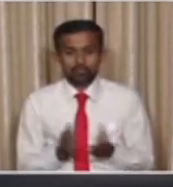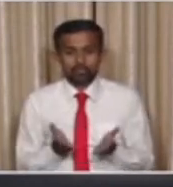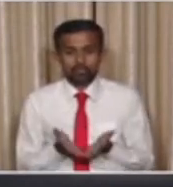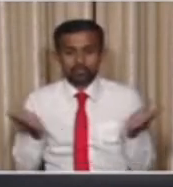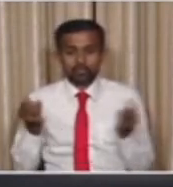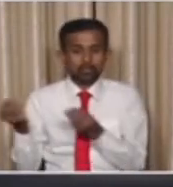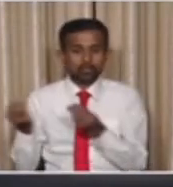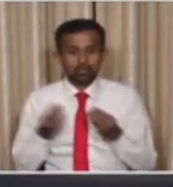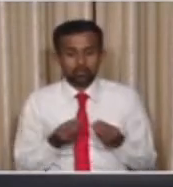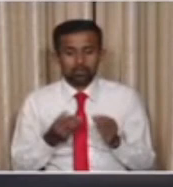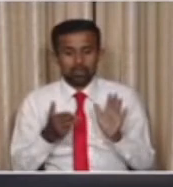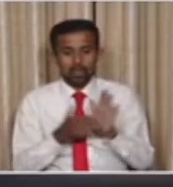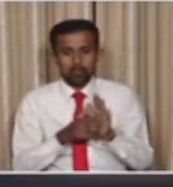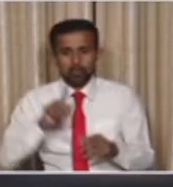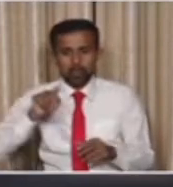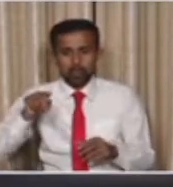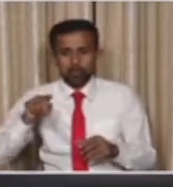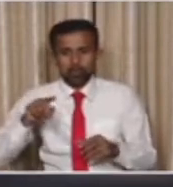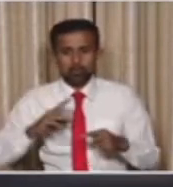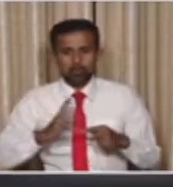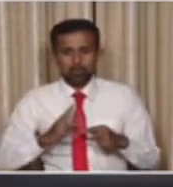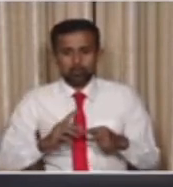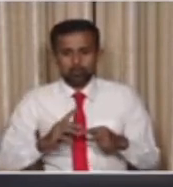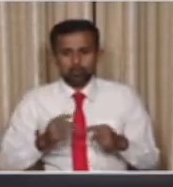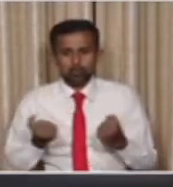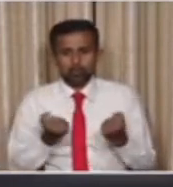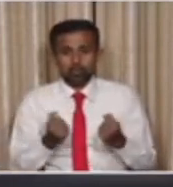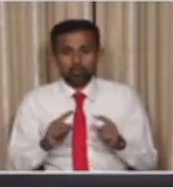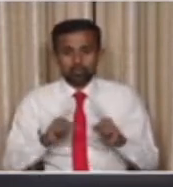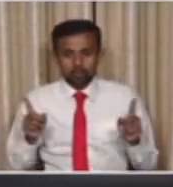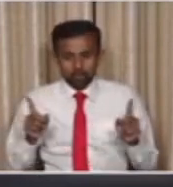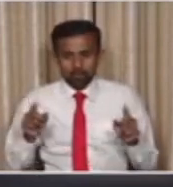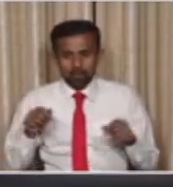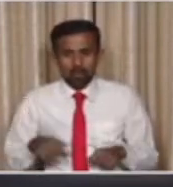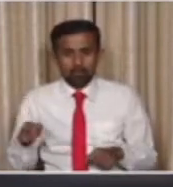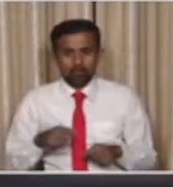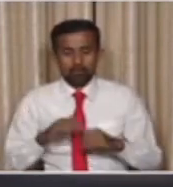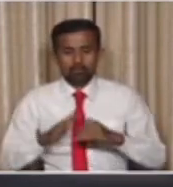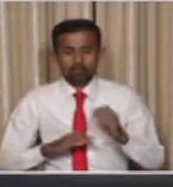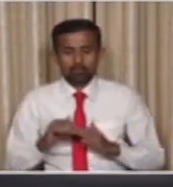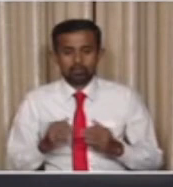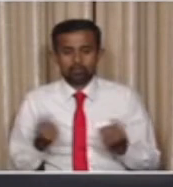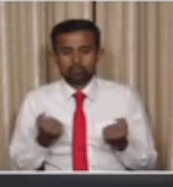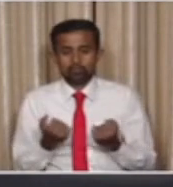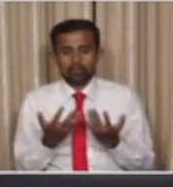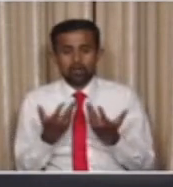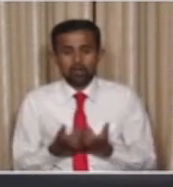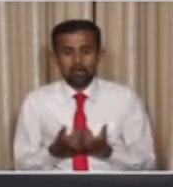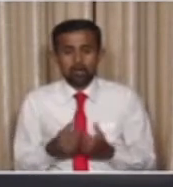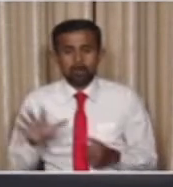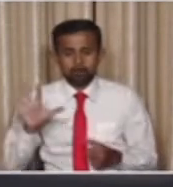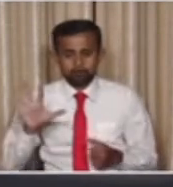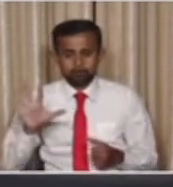ඉන්දියාවෙන් ආනයනය කරන ලද M11 එන්ජින් 10 පිළිබඳ තත්ත්වය අද දින ධාවනයට යොදවා ඇති එන්ජින් සංඛ්‍යාව